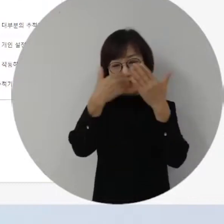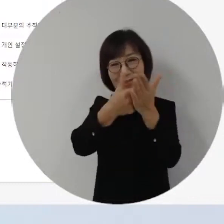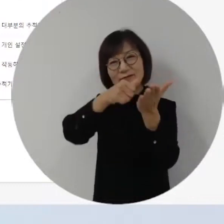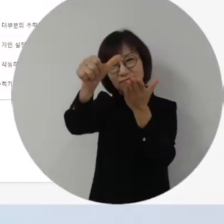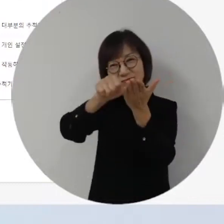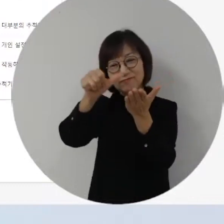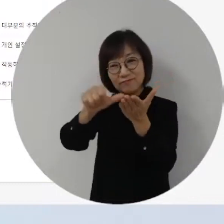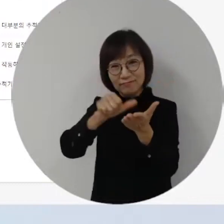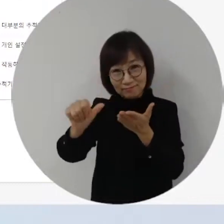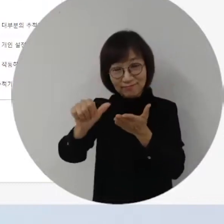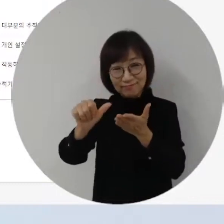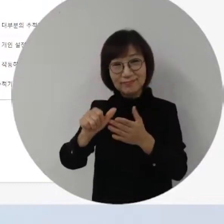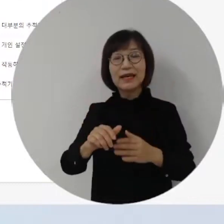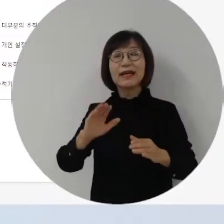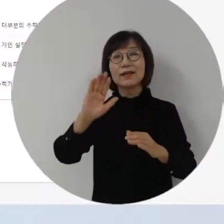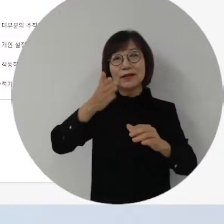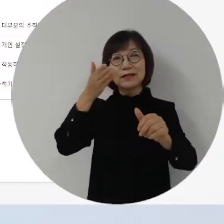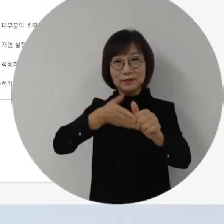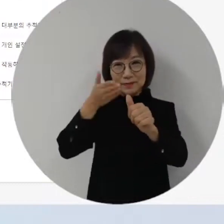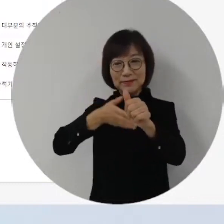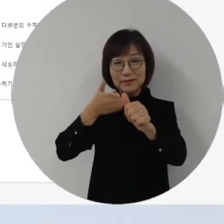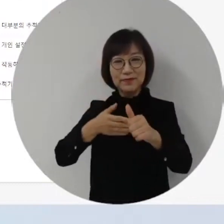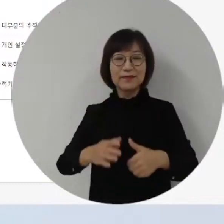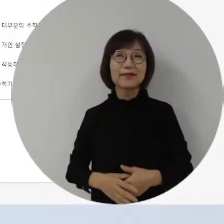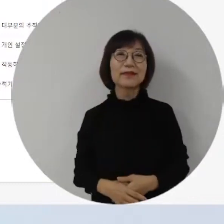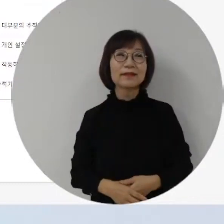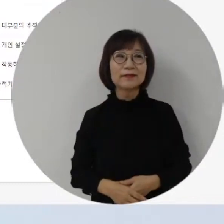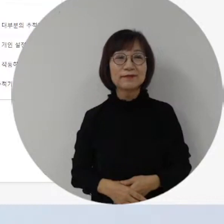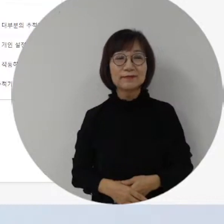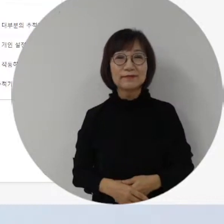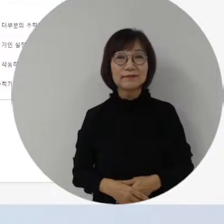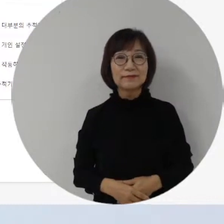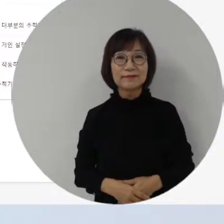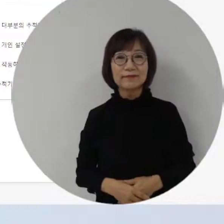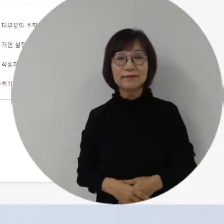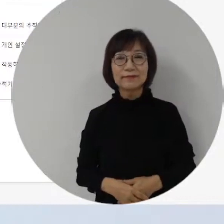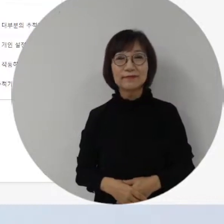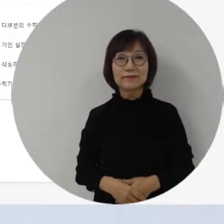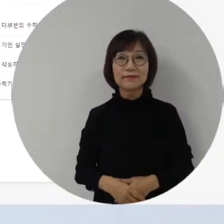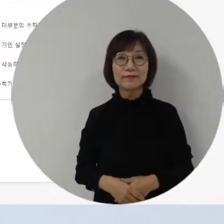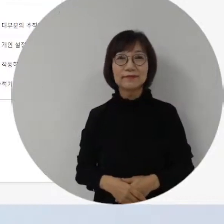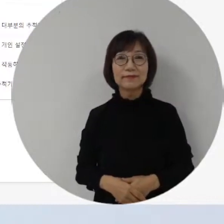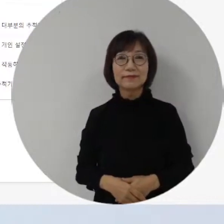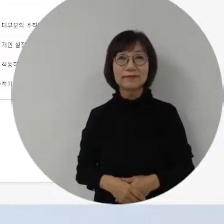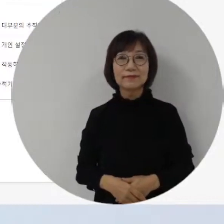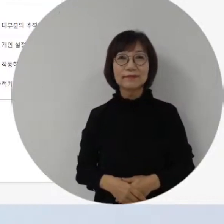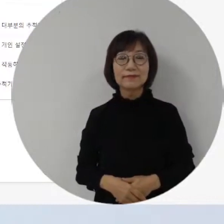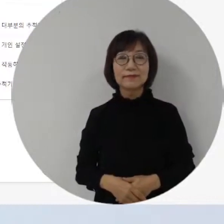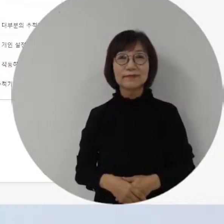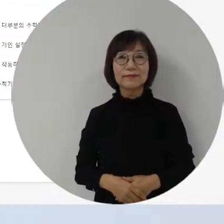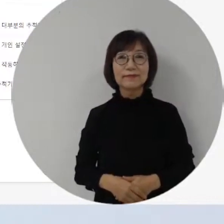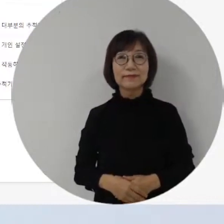엣지 브라우저 오른쪽 상단 X 닫기 버튼 눌러서 닫아주도록 할게요.